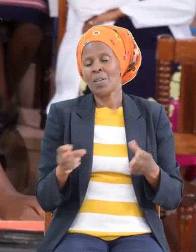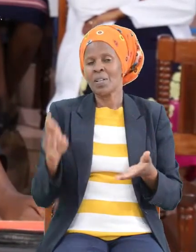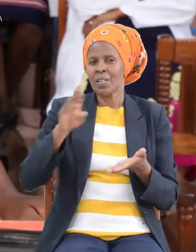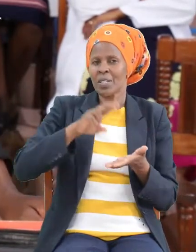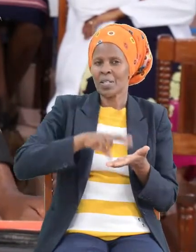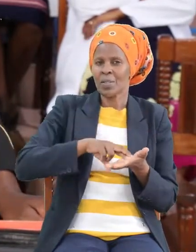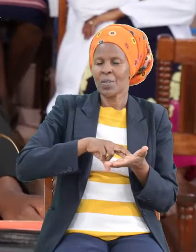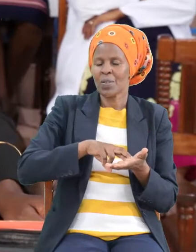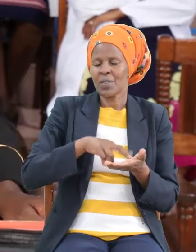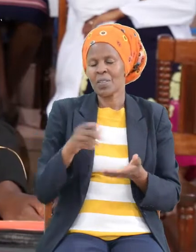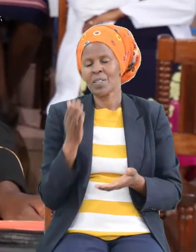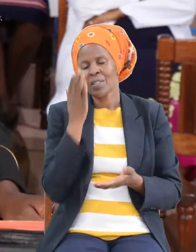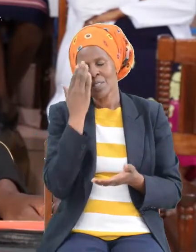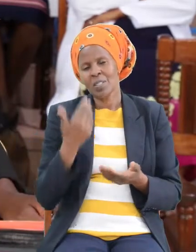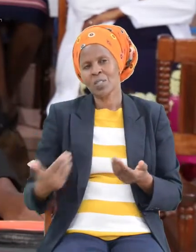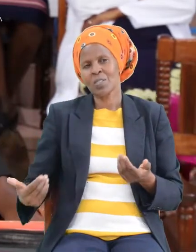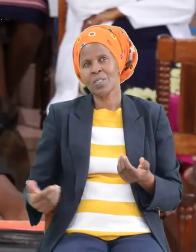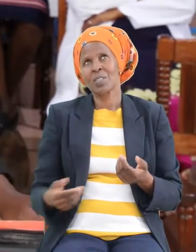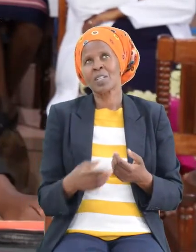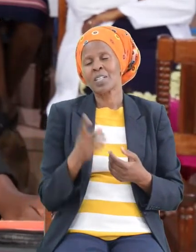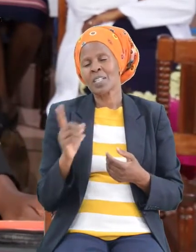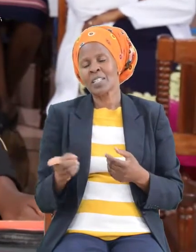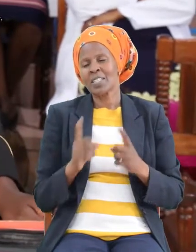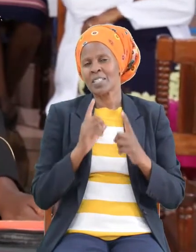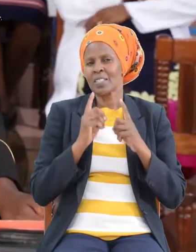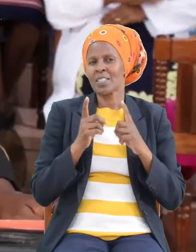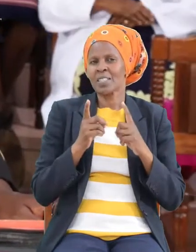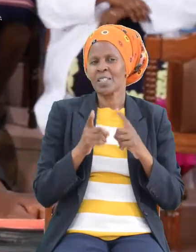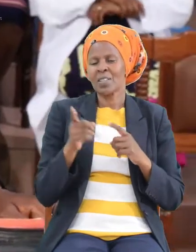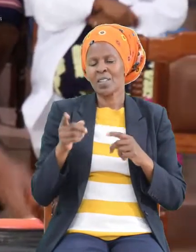Israeli, ni kwamba anasema hawa watu